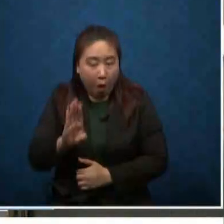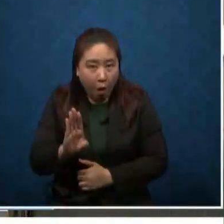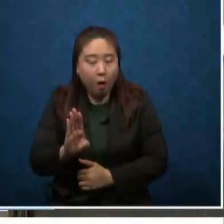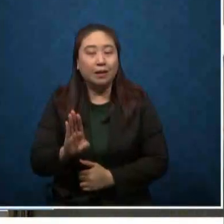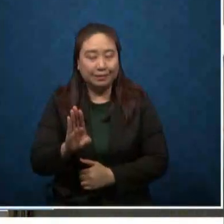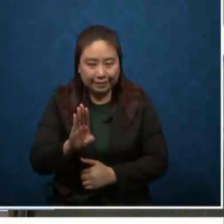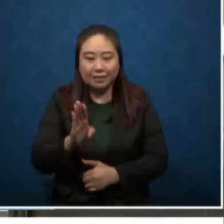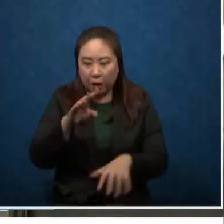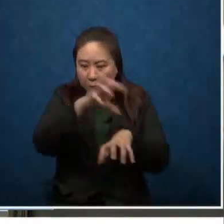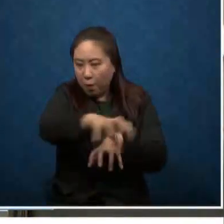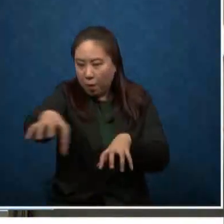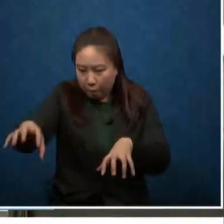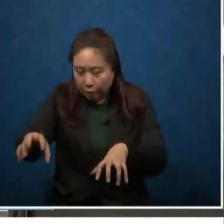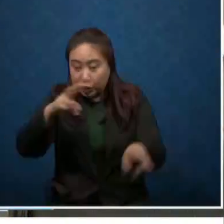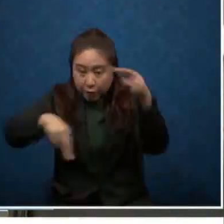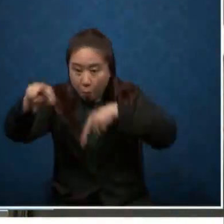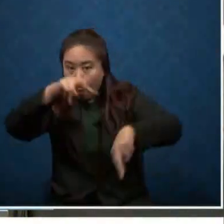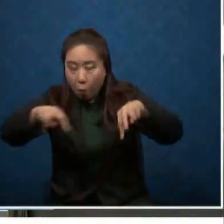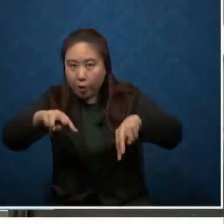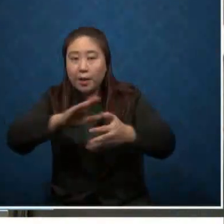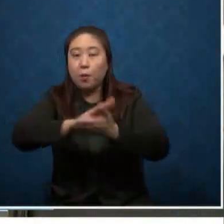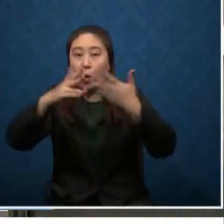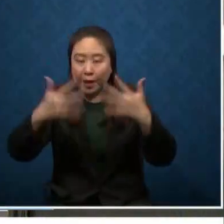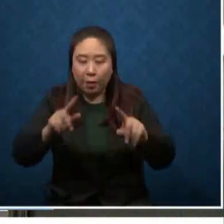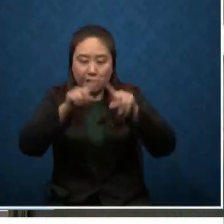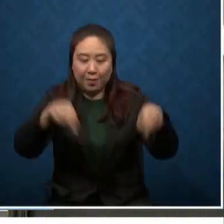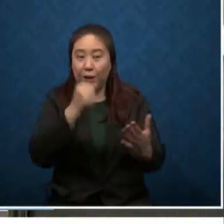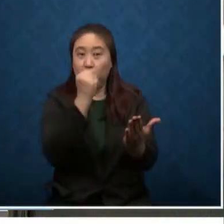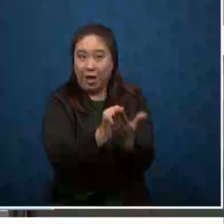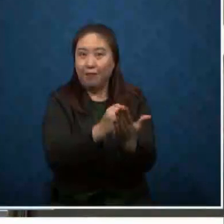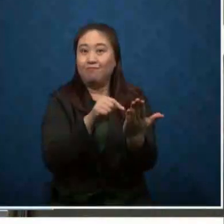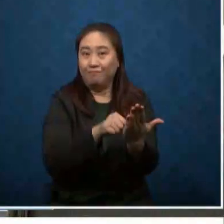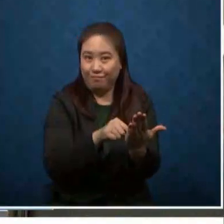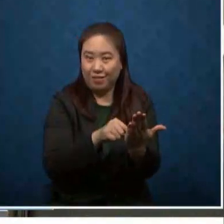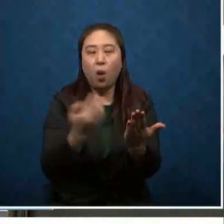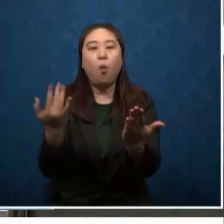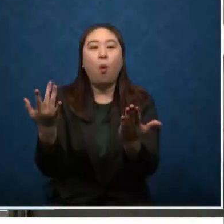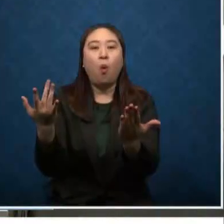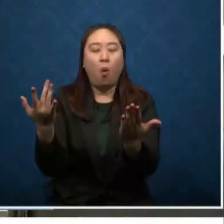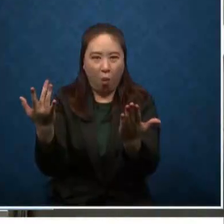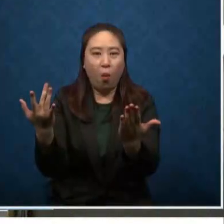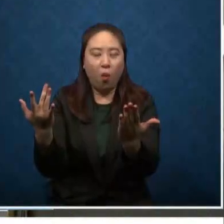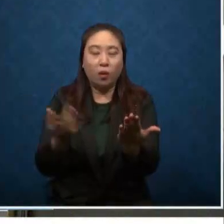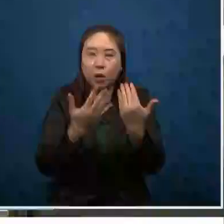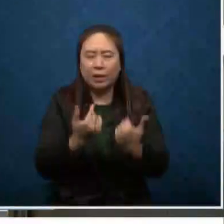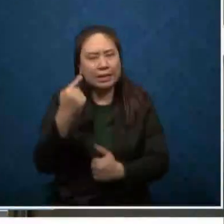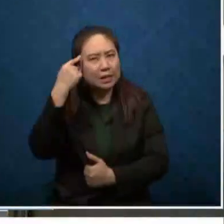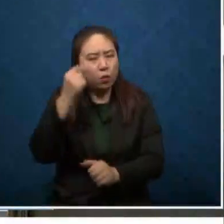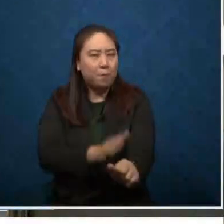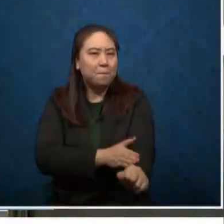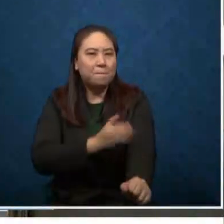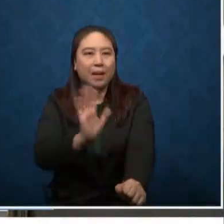อนุญาตมีการสำรวจรังวดเสรจแล้ว ปยแต่นั่งสืออนุญาตเป็รายลัษัษรยัรออนุบัญาต ซึ่งคงไม่นาน